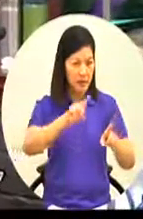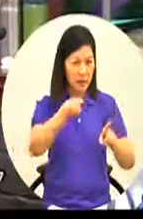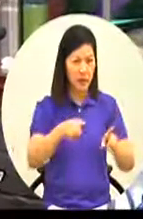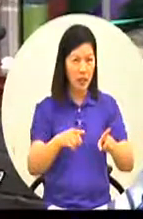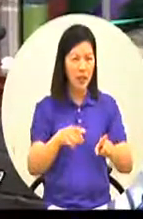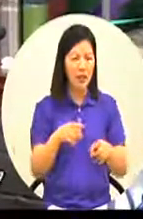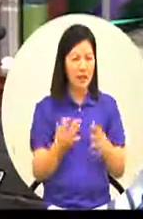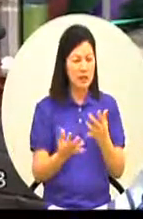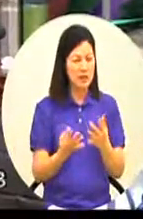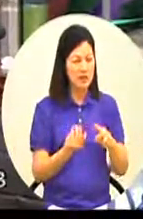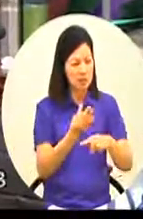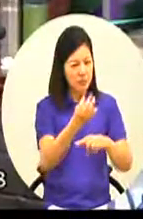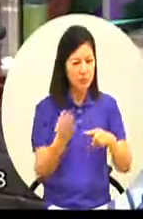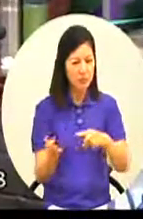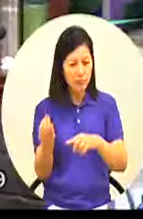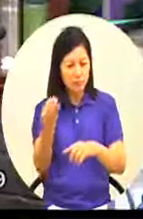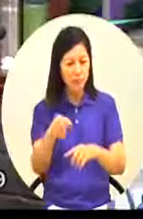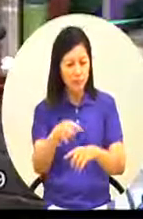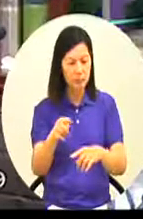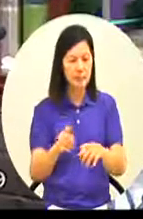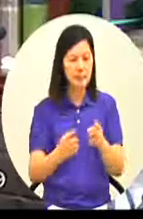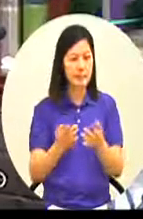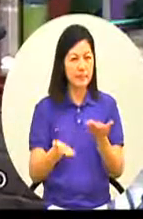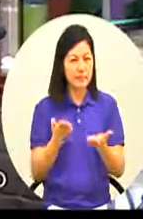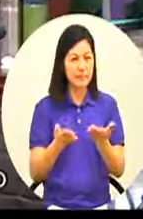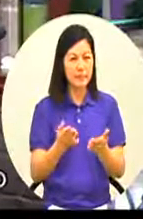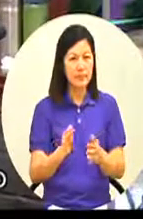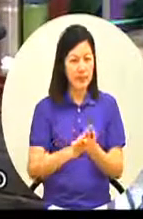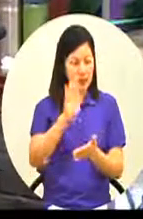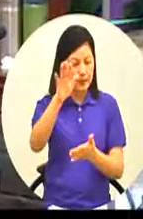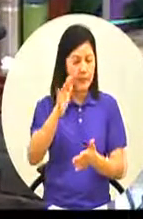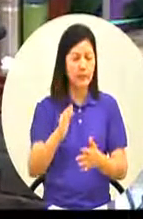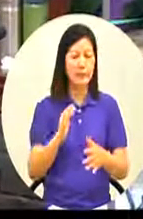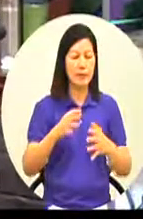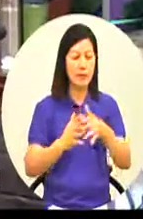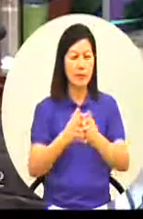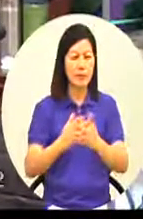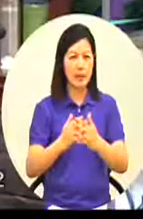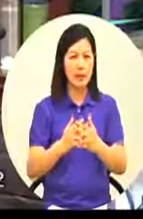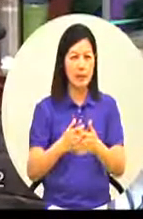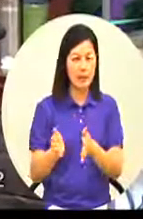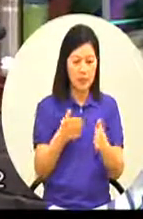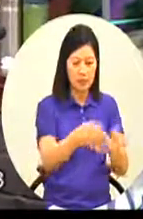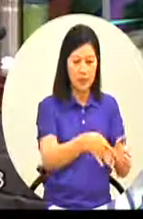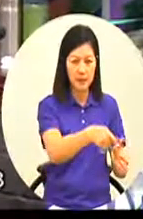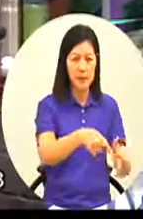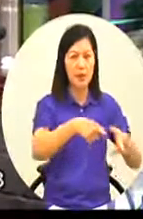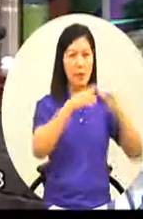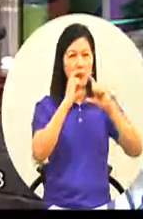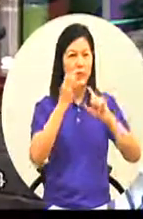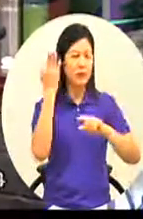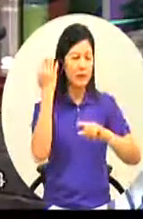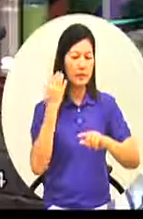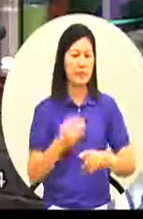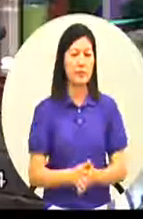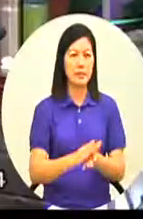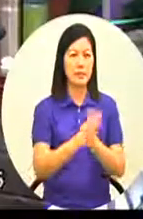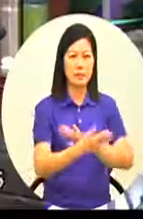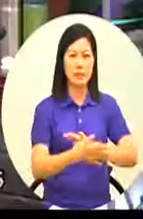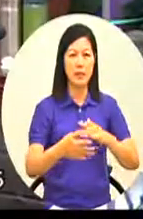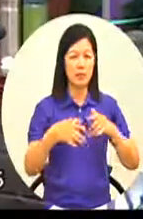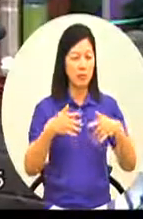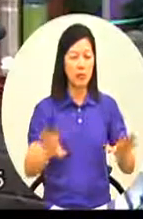的，我相信他将来美国还是会走回，不会非常很大的一个变化。回到刚刚讲的这几个案子，